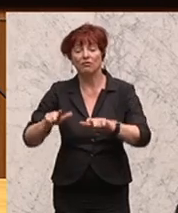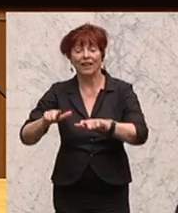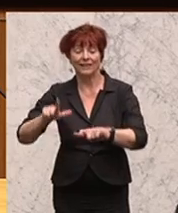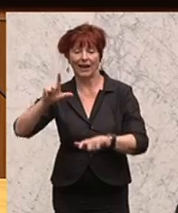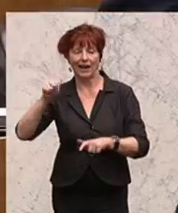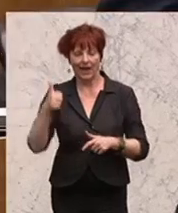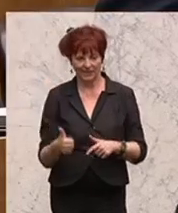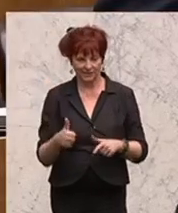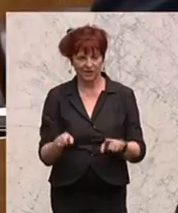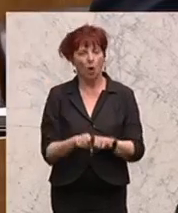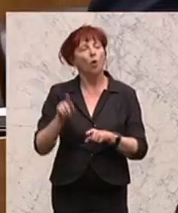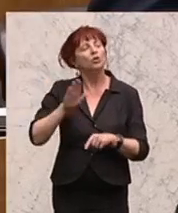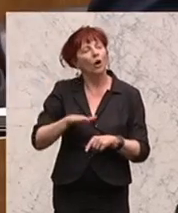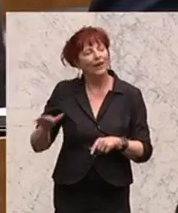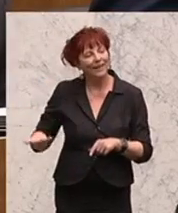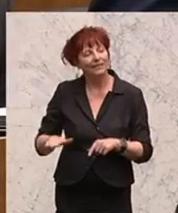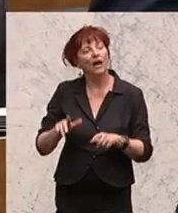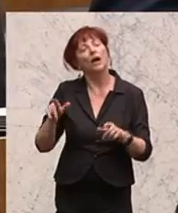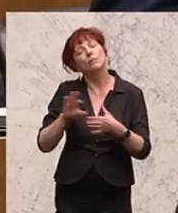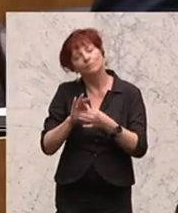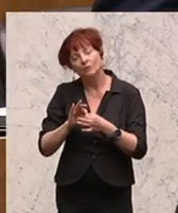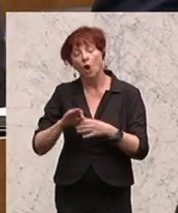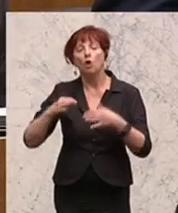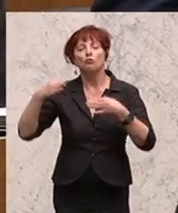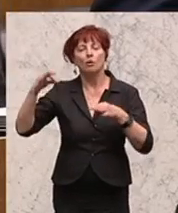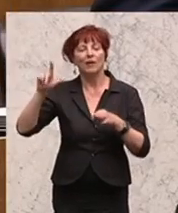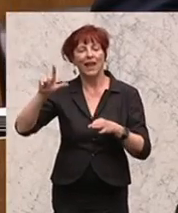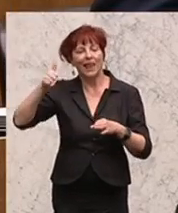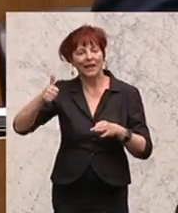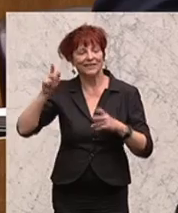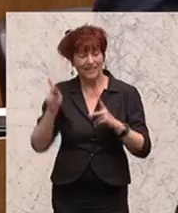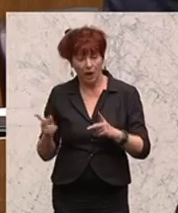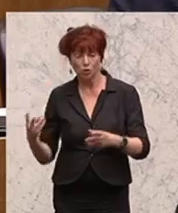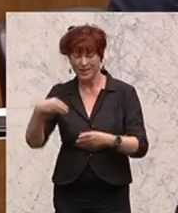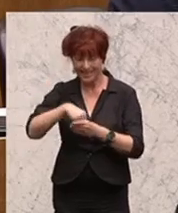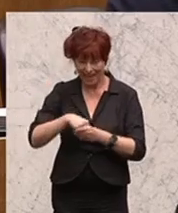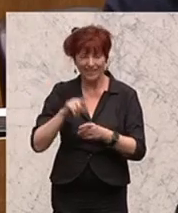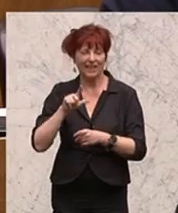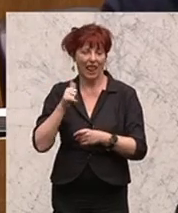die Einbeziehung des Formulars L1K in das Formular L1 möglich ist.